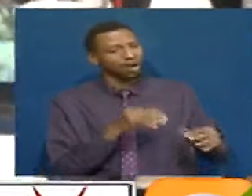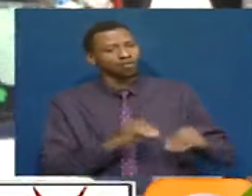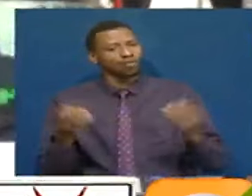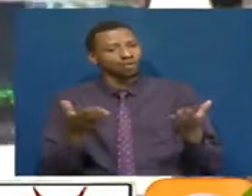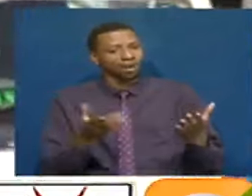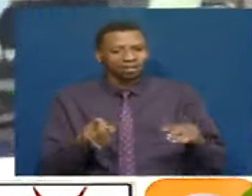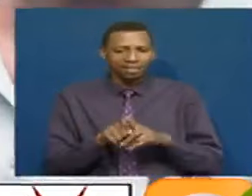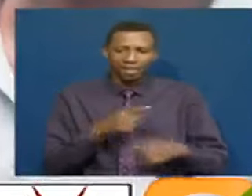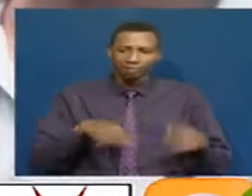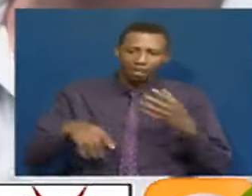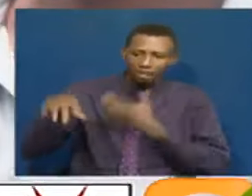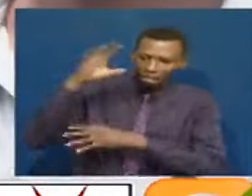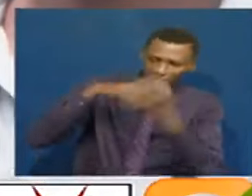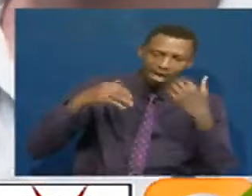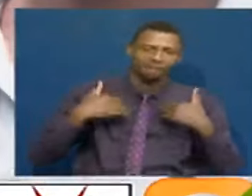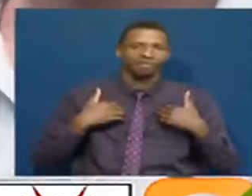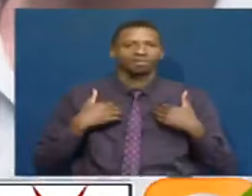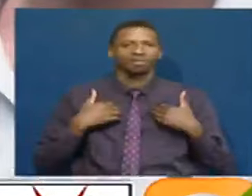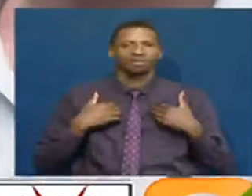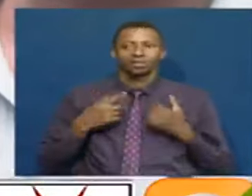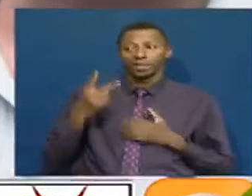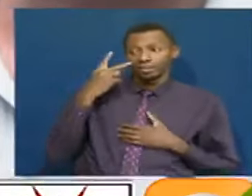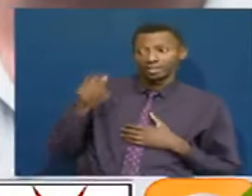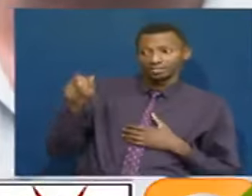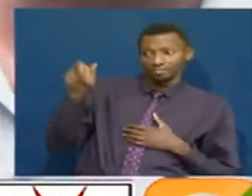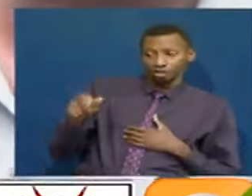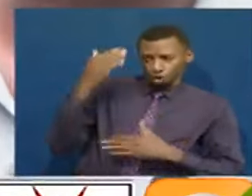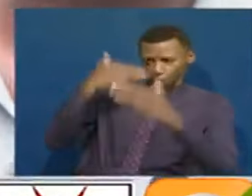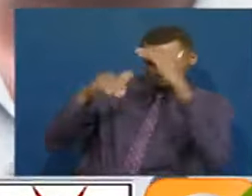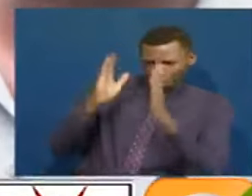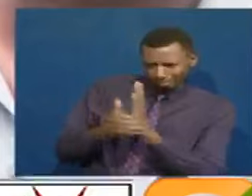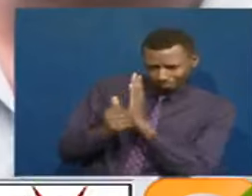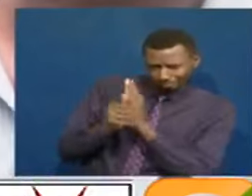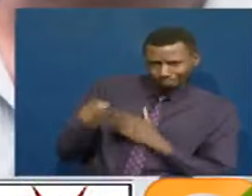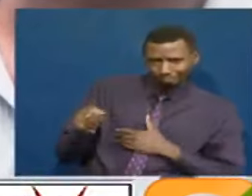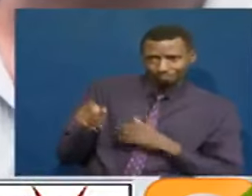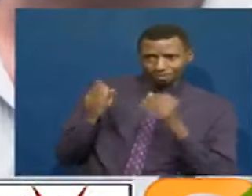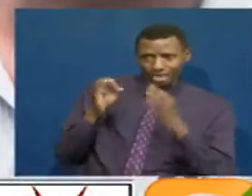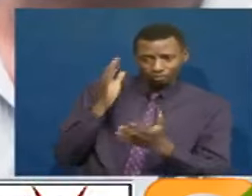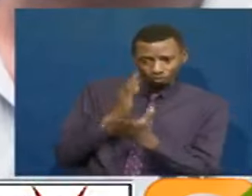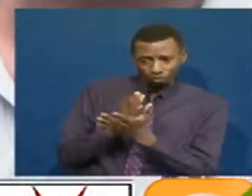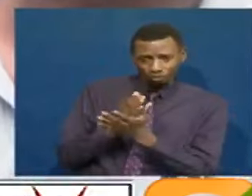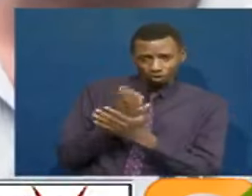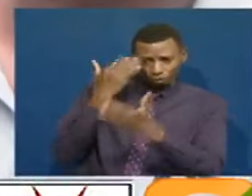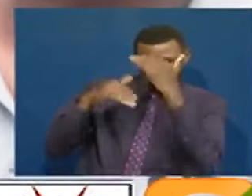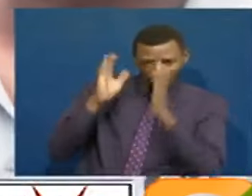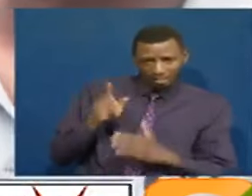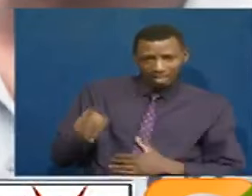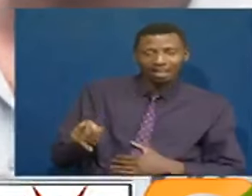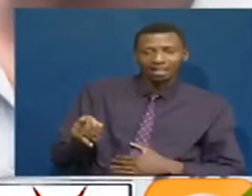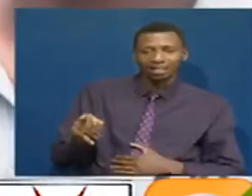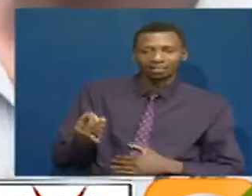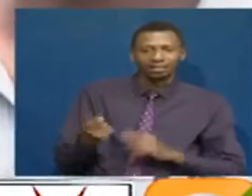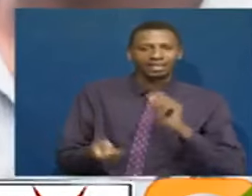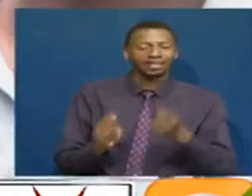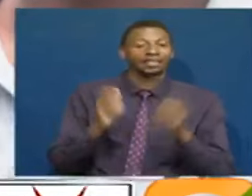wenyewe tunachanganyikiwa kabisa. Hiyo tunaona ni profesa, na kama ni profesa wa kweli kutakuwa na mabadiliko makubwa. John naibu rais ndio mshauri mkubwa wa